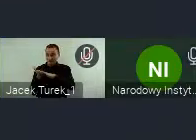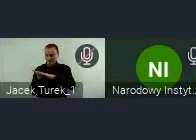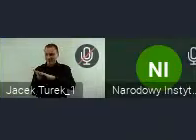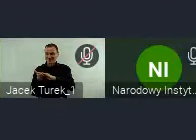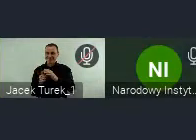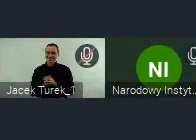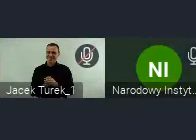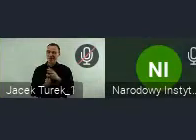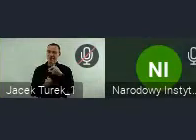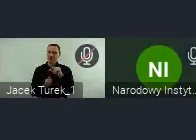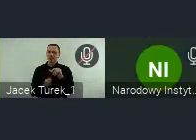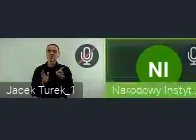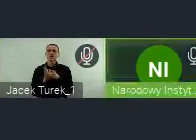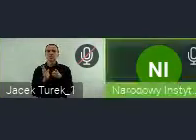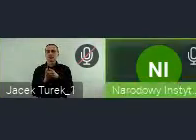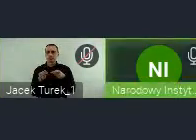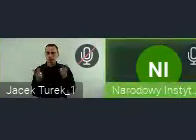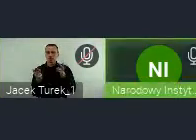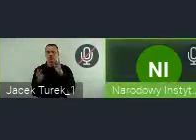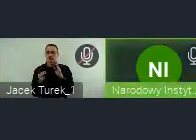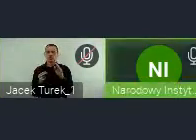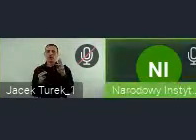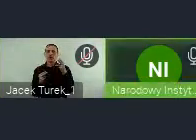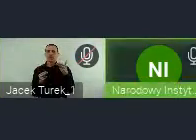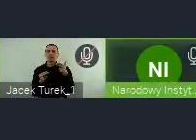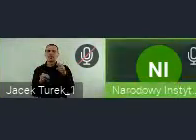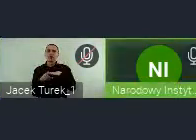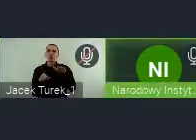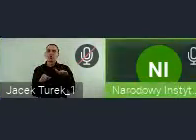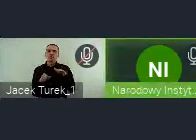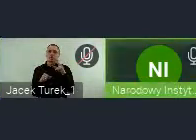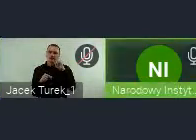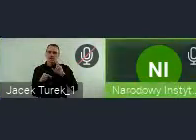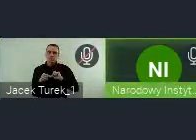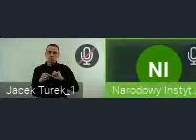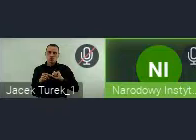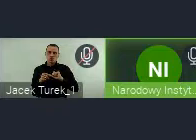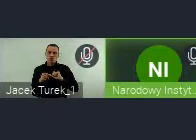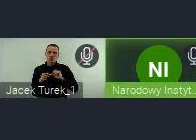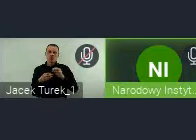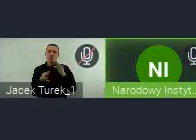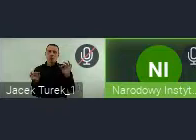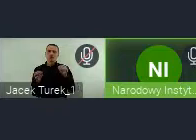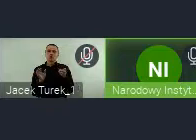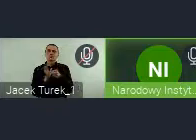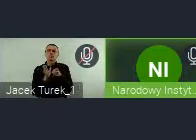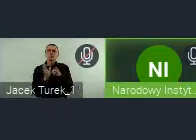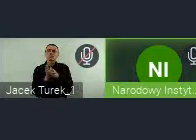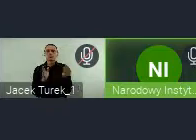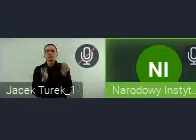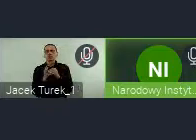jeśli chodzi o nagranie to tak ona zostanie mamy webinarium jest jest nagrywana także one